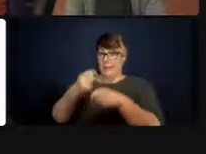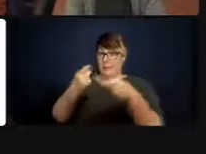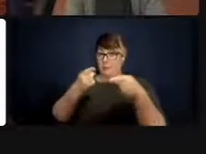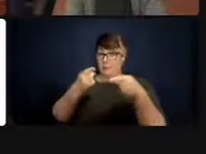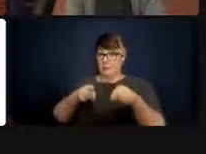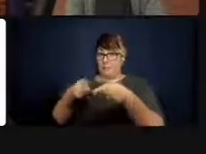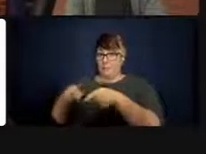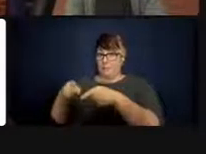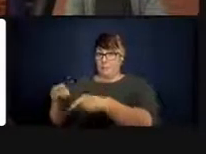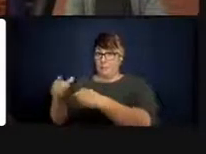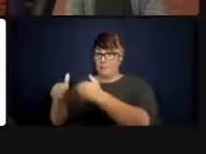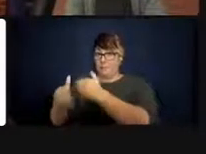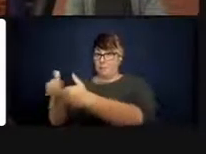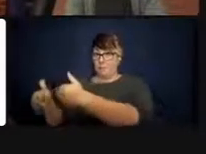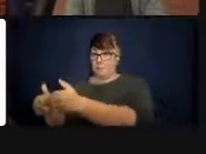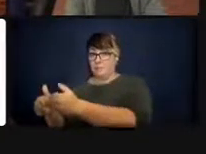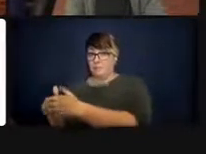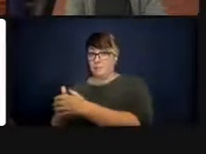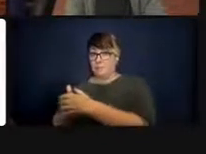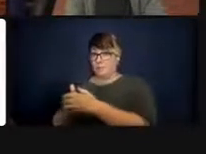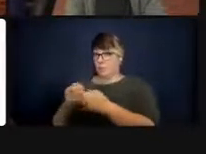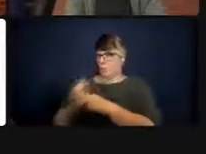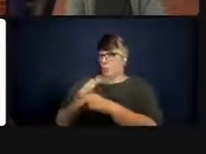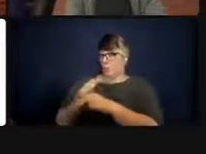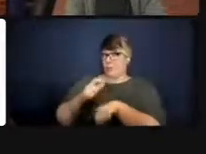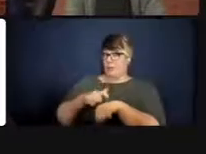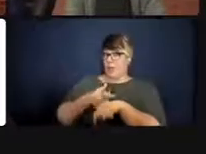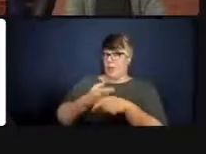muna muda